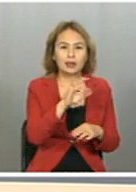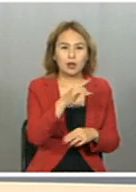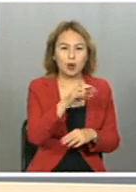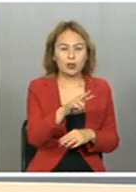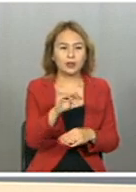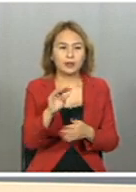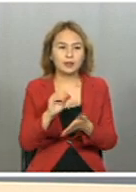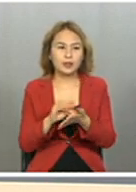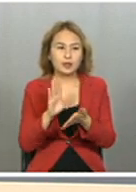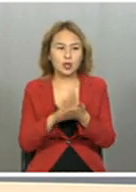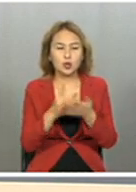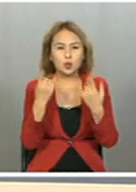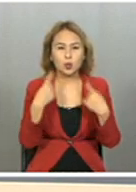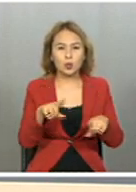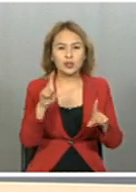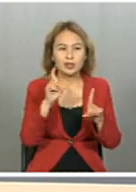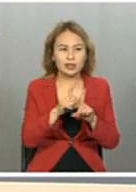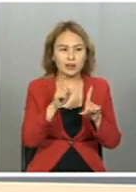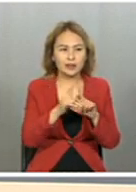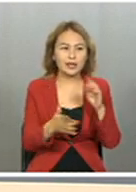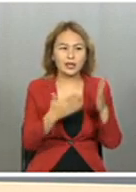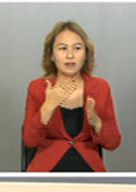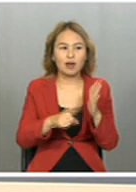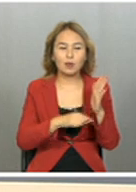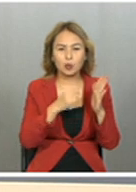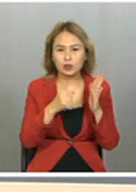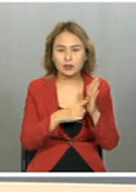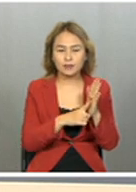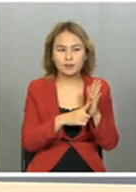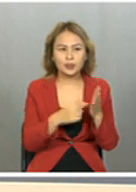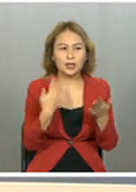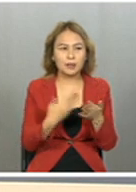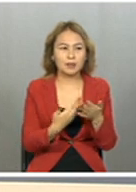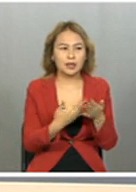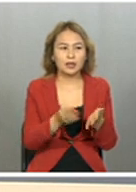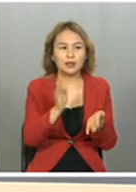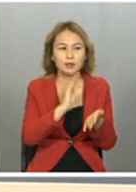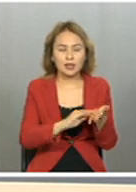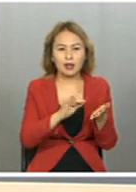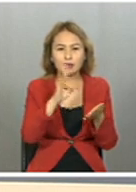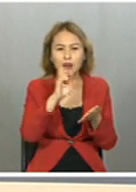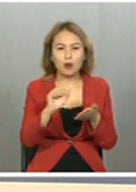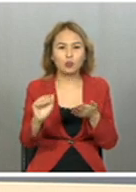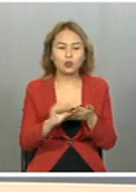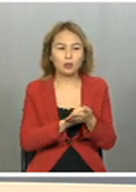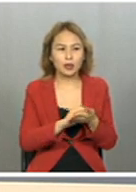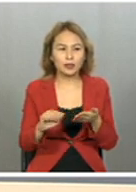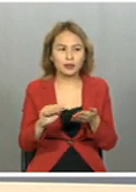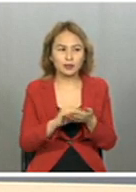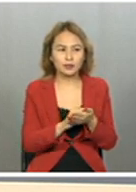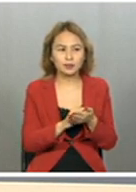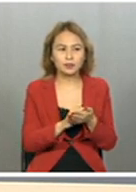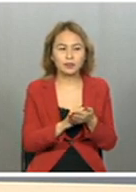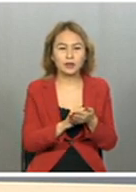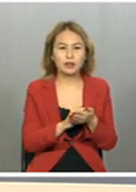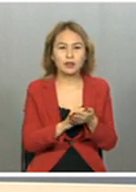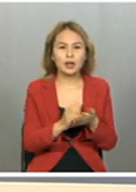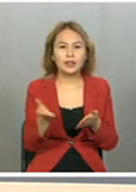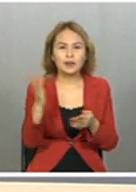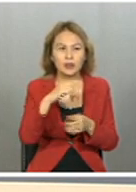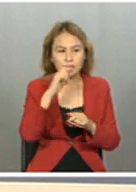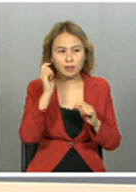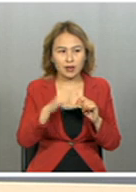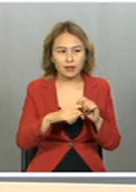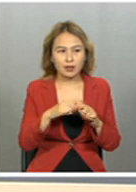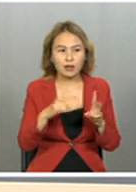вставить другое слово или вопрос. Например, написал на бумаге. Давайте проверим,